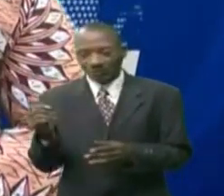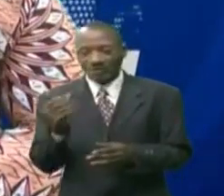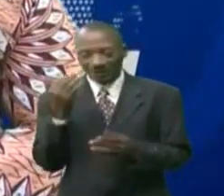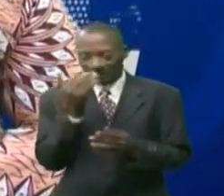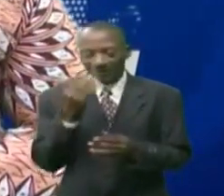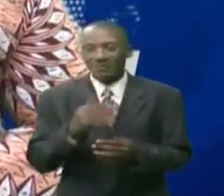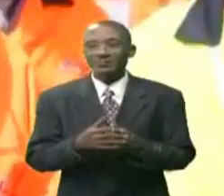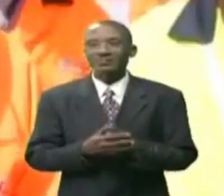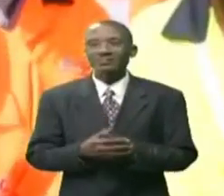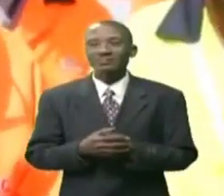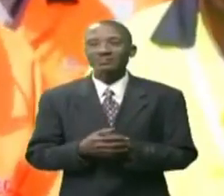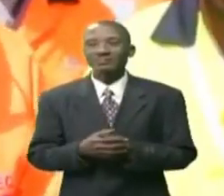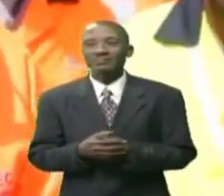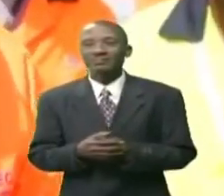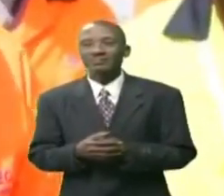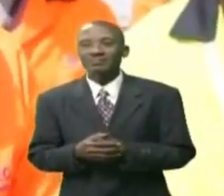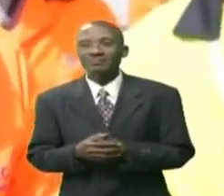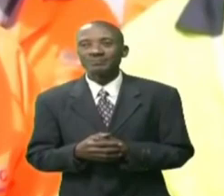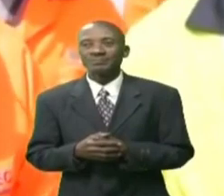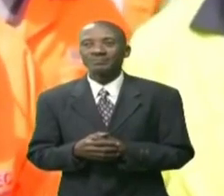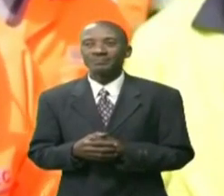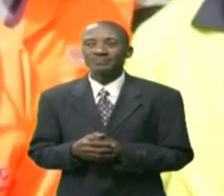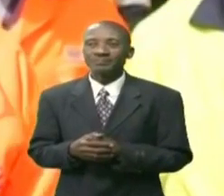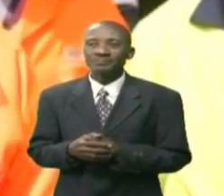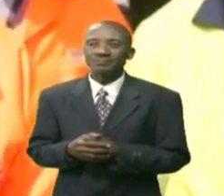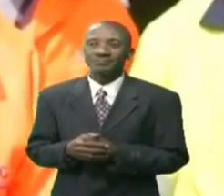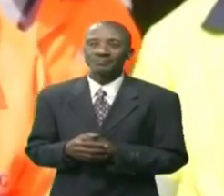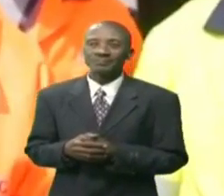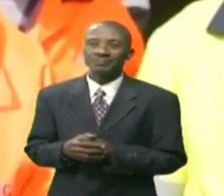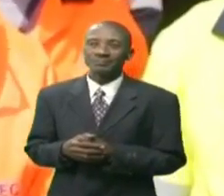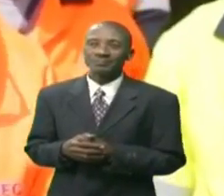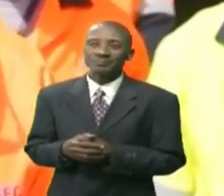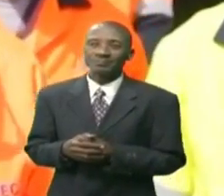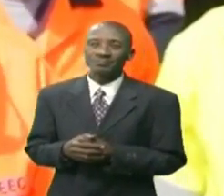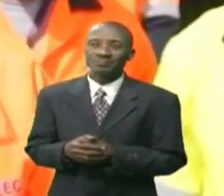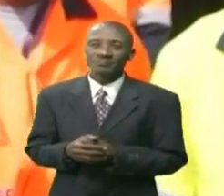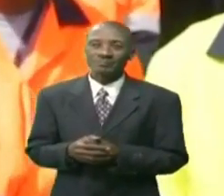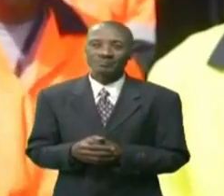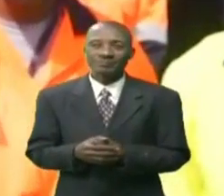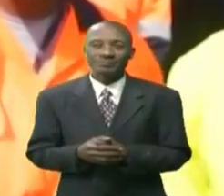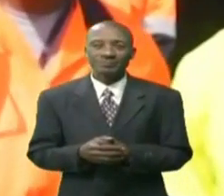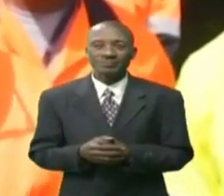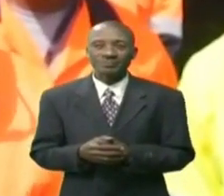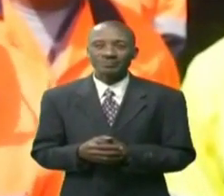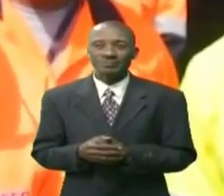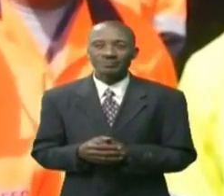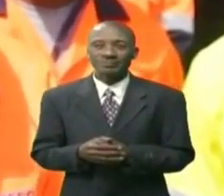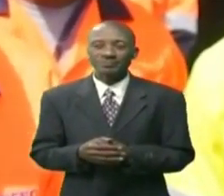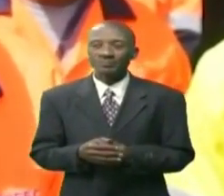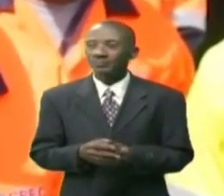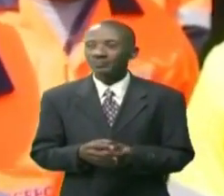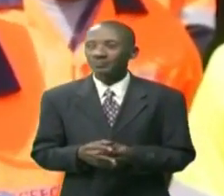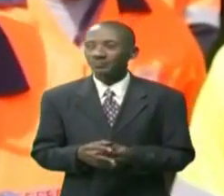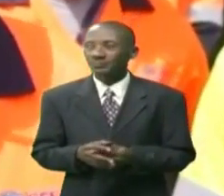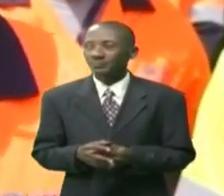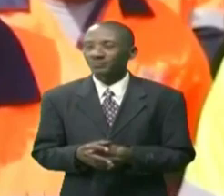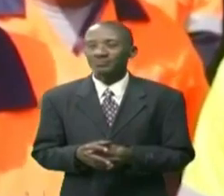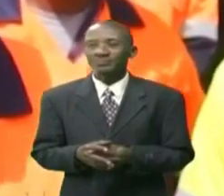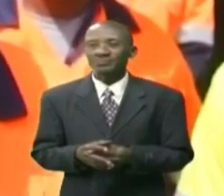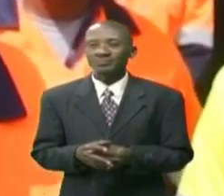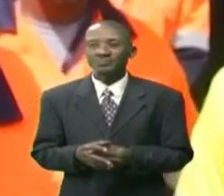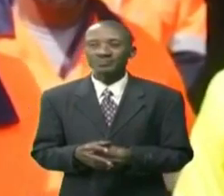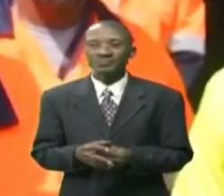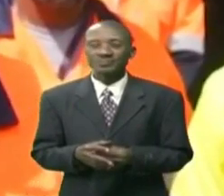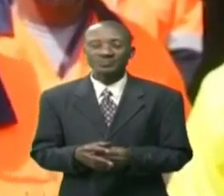Regardez. Faire de Congolais des millionnaires, ce slogan est réel. Parce que nos frères qui sont